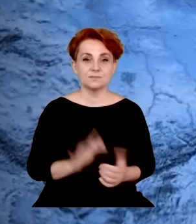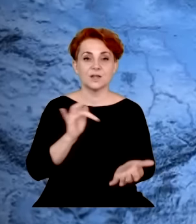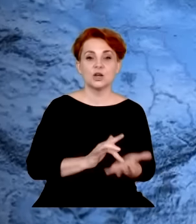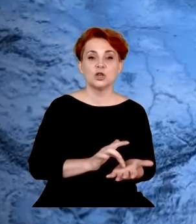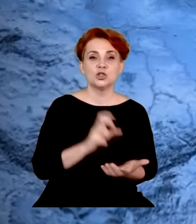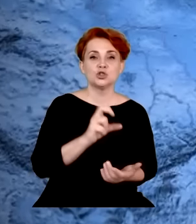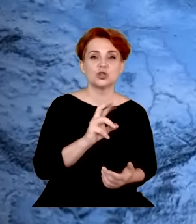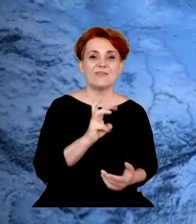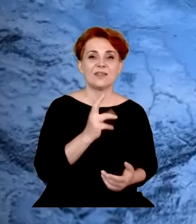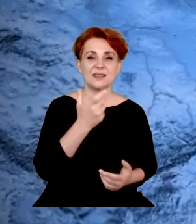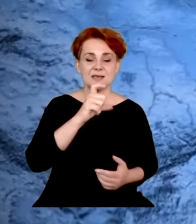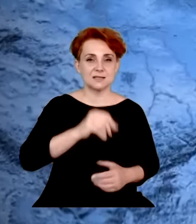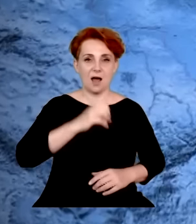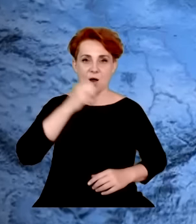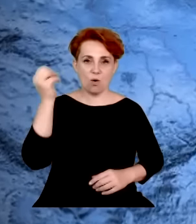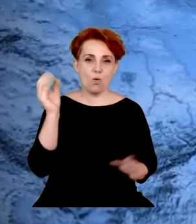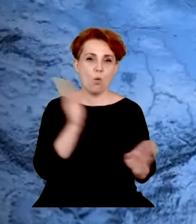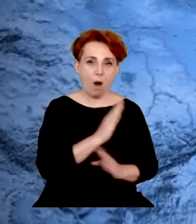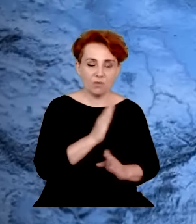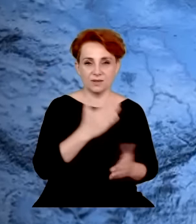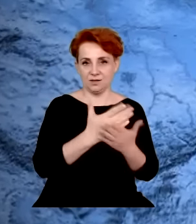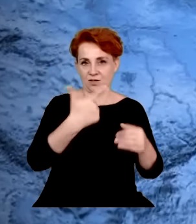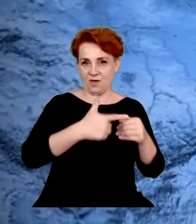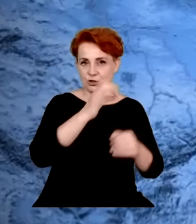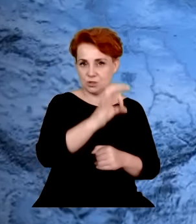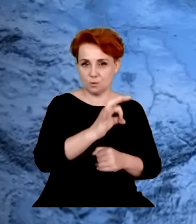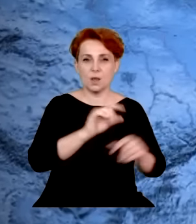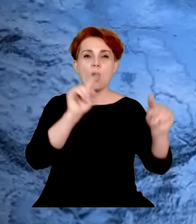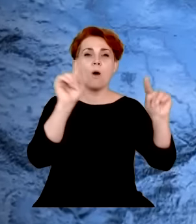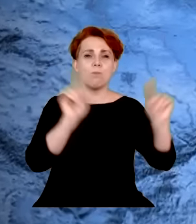jeszcze chłodniej, zaledwie 20 stopni. Co prawda burza ominie tę